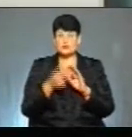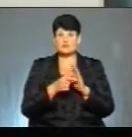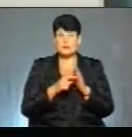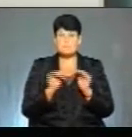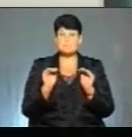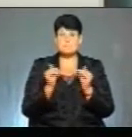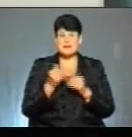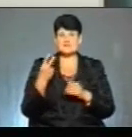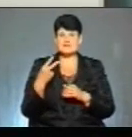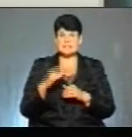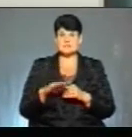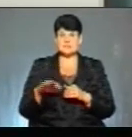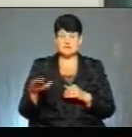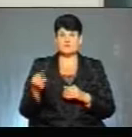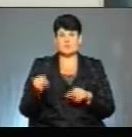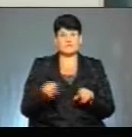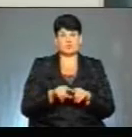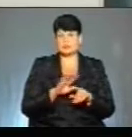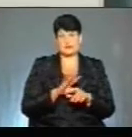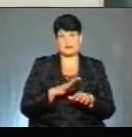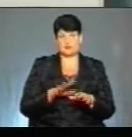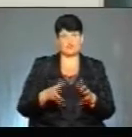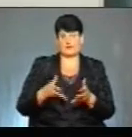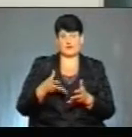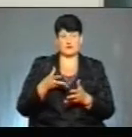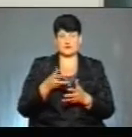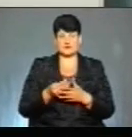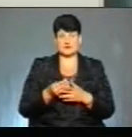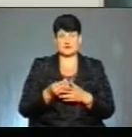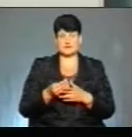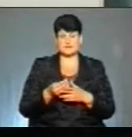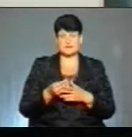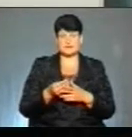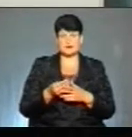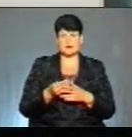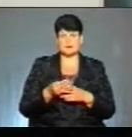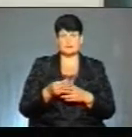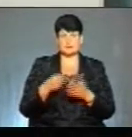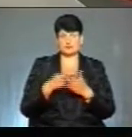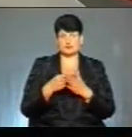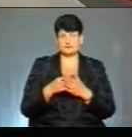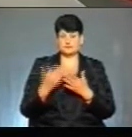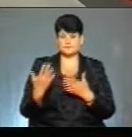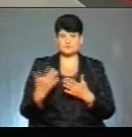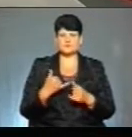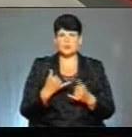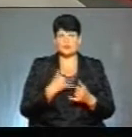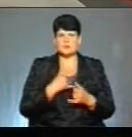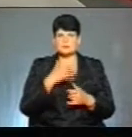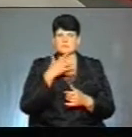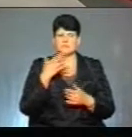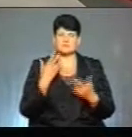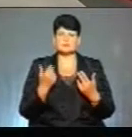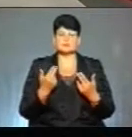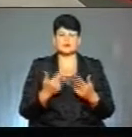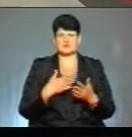класі менше 20 учнів, вони також не будуть фінансуватися з освітньої субвенції. У нас багато таких шкіл? Ну, на жаль, багато.